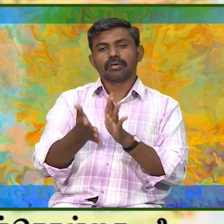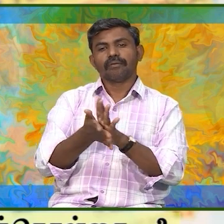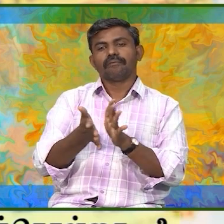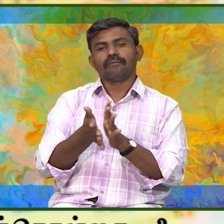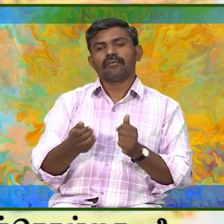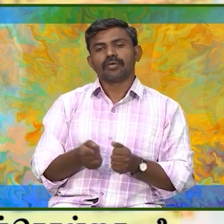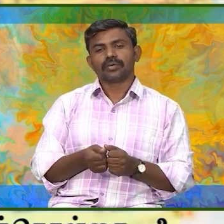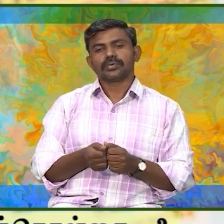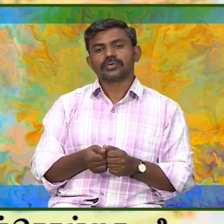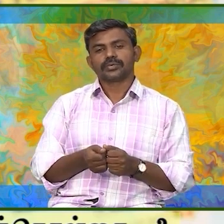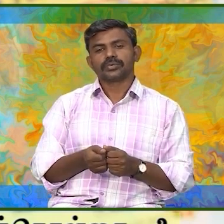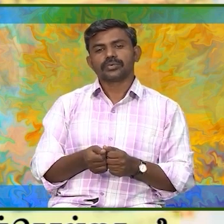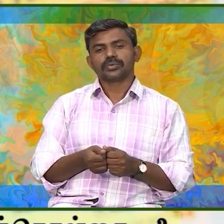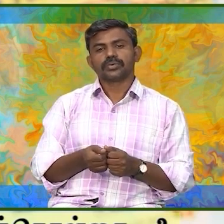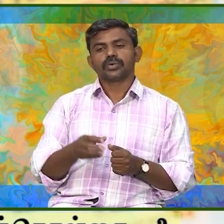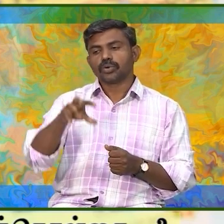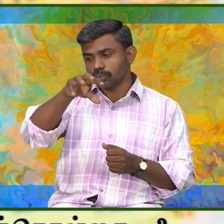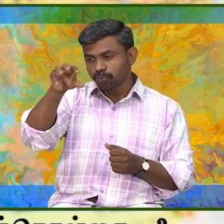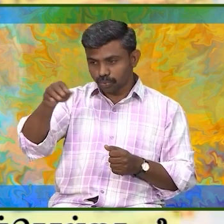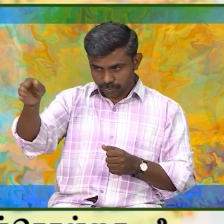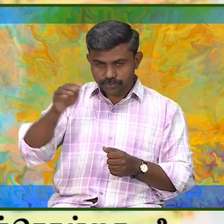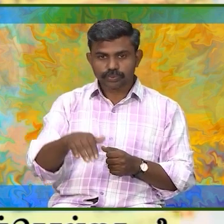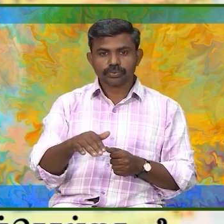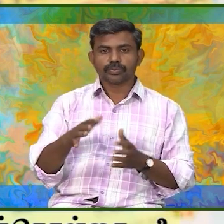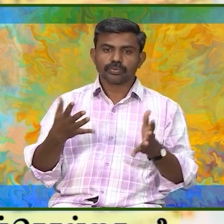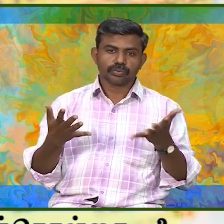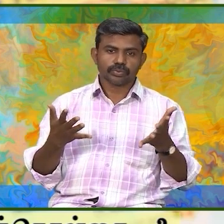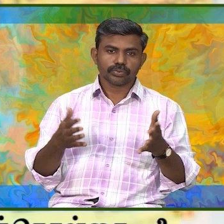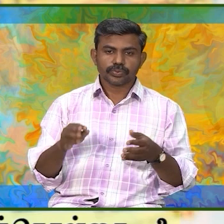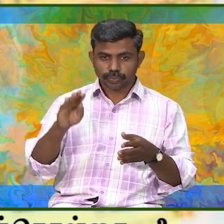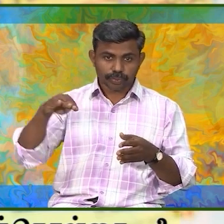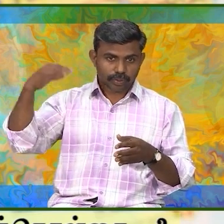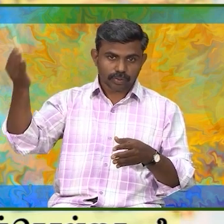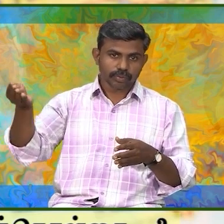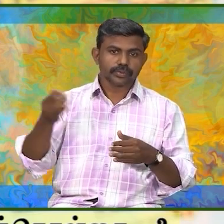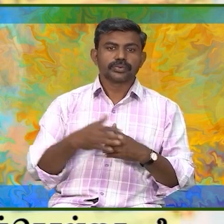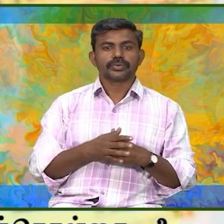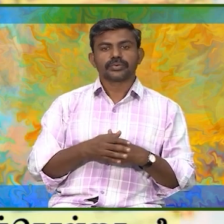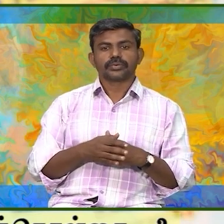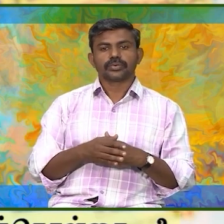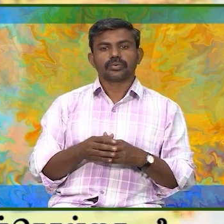கூட அந்த ஊரில் உள்ள பொருளை வச்சு கண்டிப்பாக வடை போட முடியாது. பக்கத்து